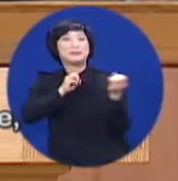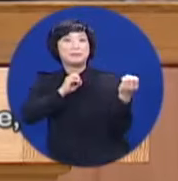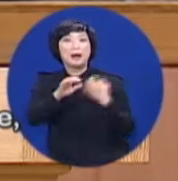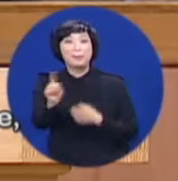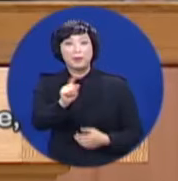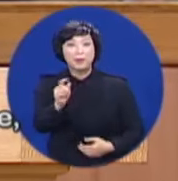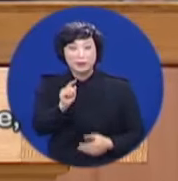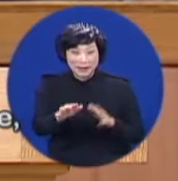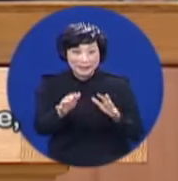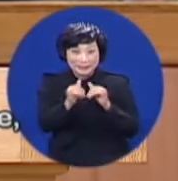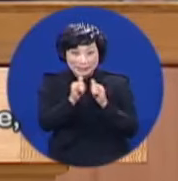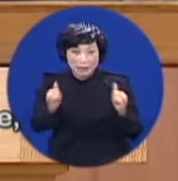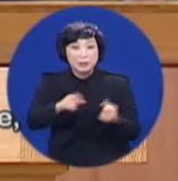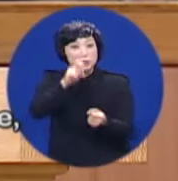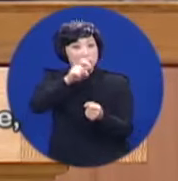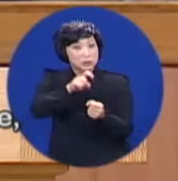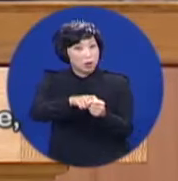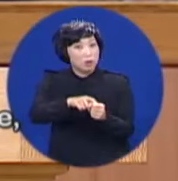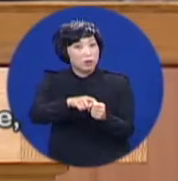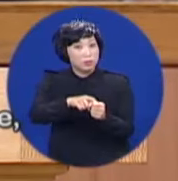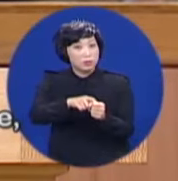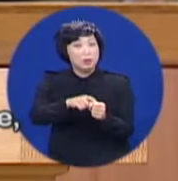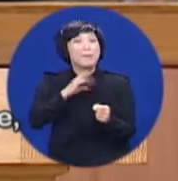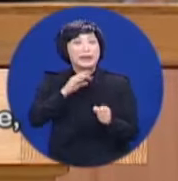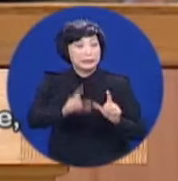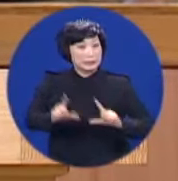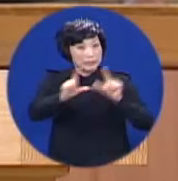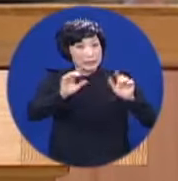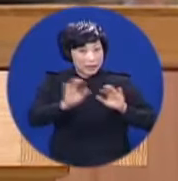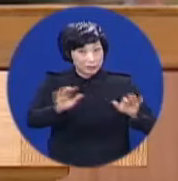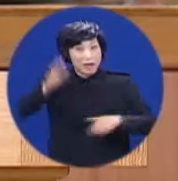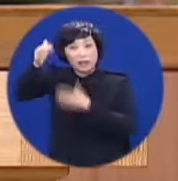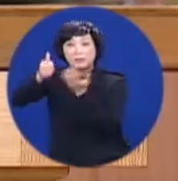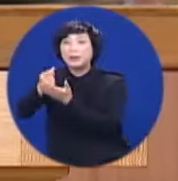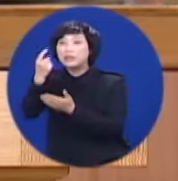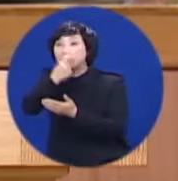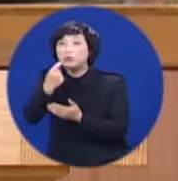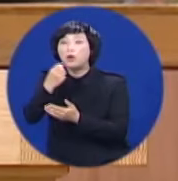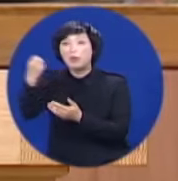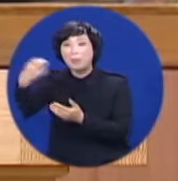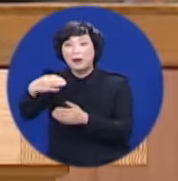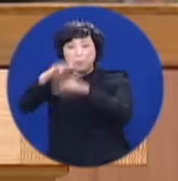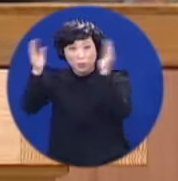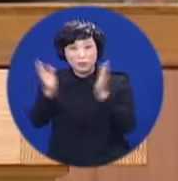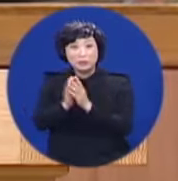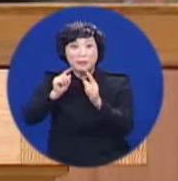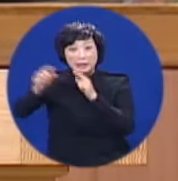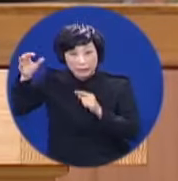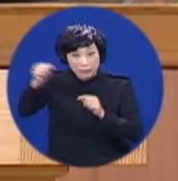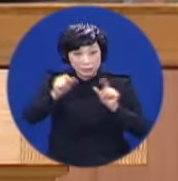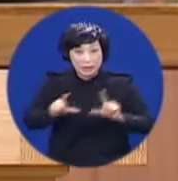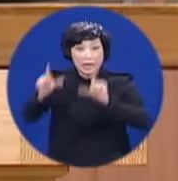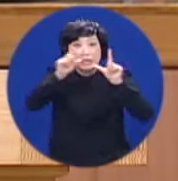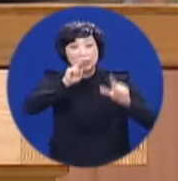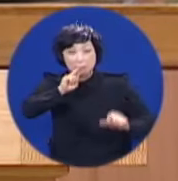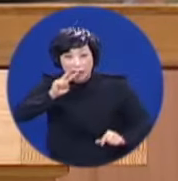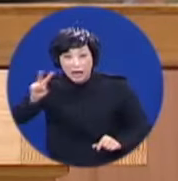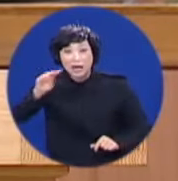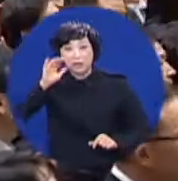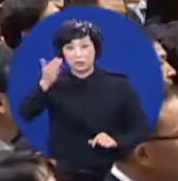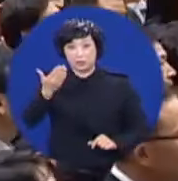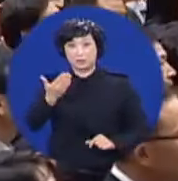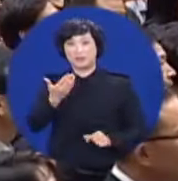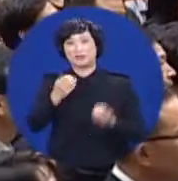말씀하시기를 사람이 떡으로만 살 것이 아니요 하나님의 입에서 나오는 모든 말씀으로 살아야 할